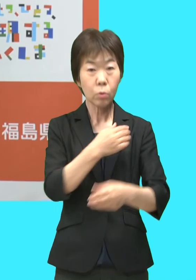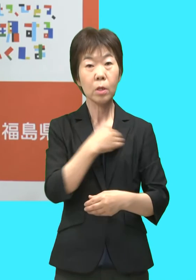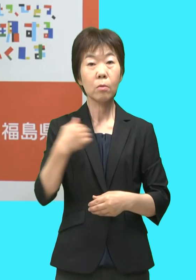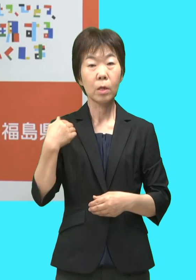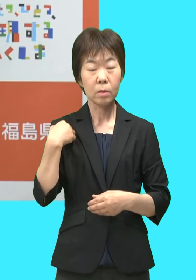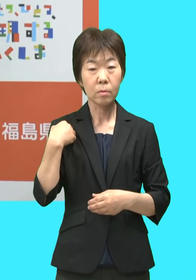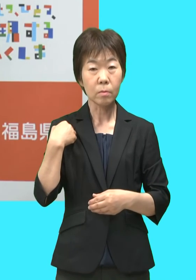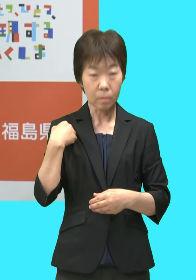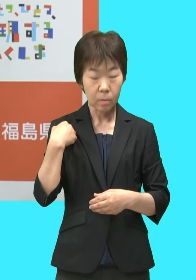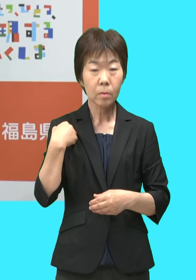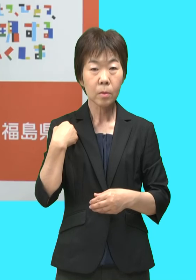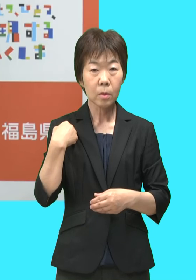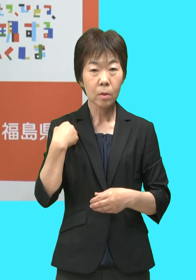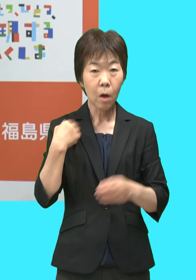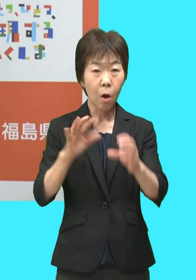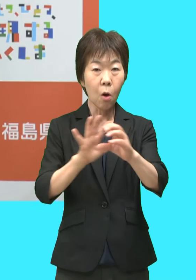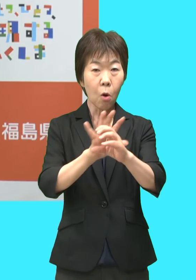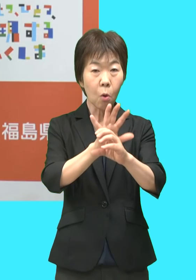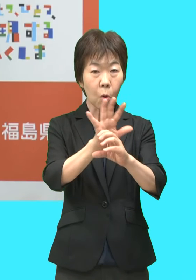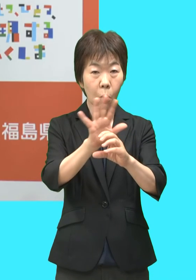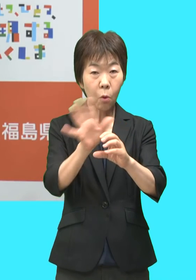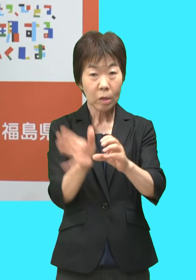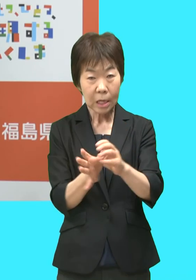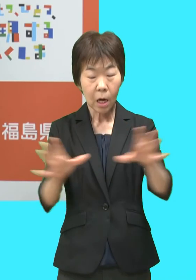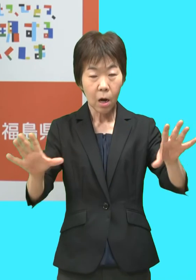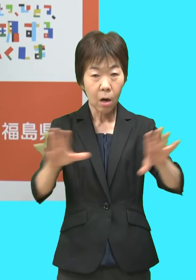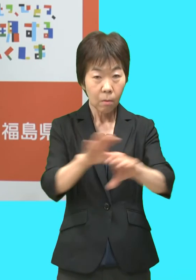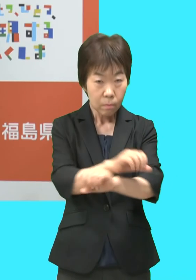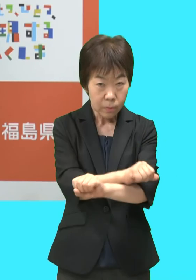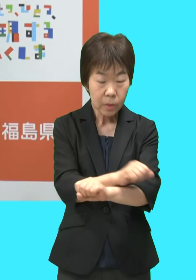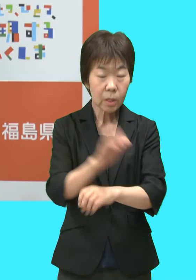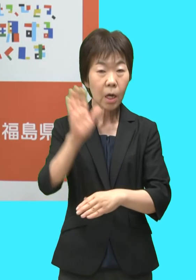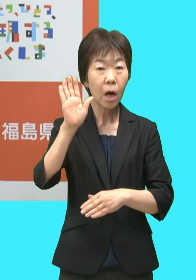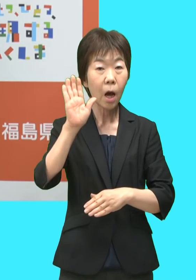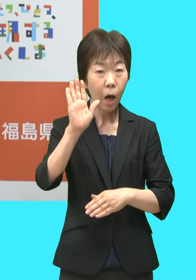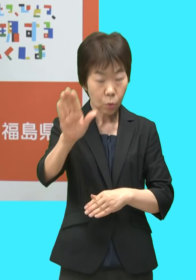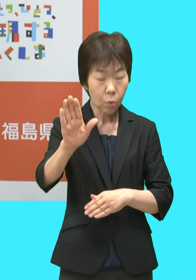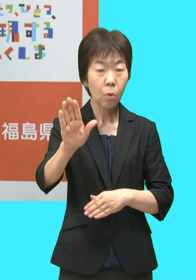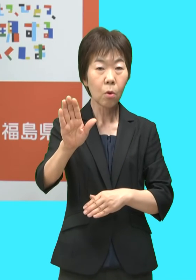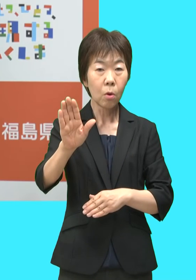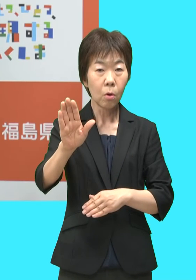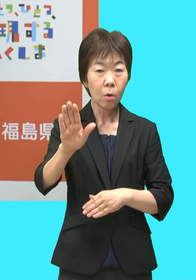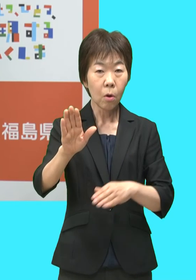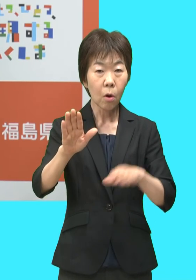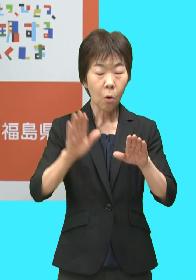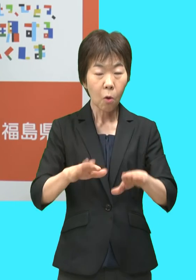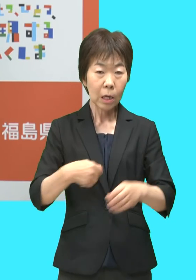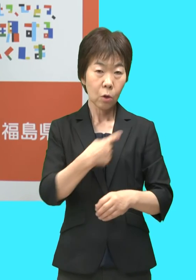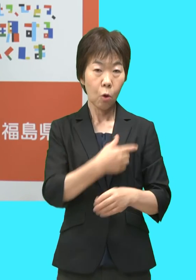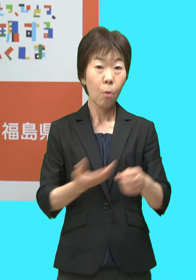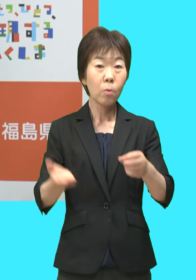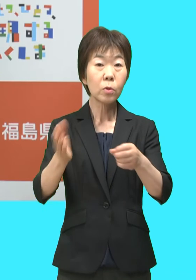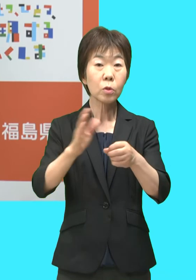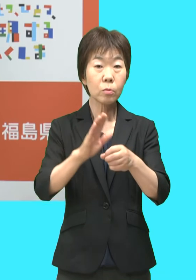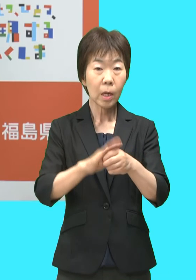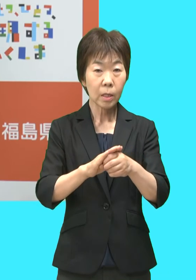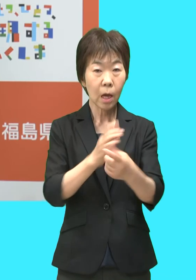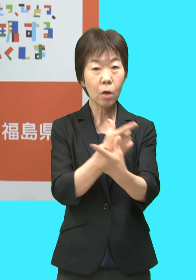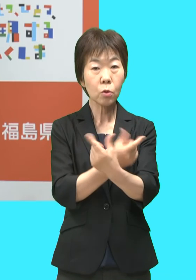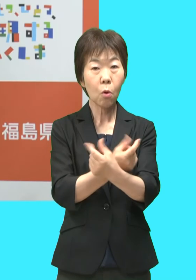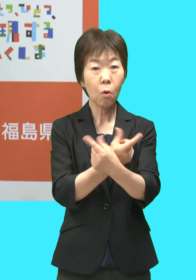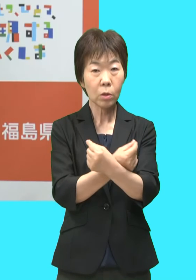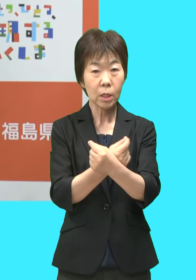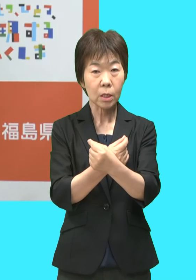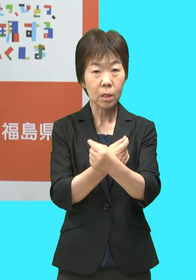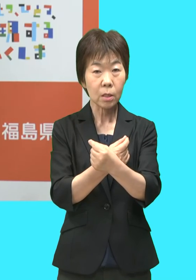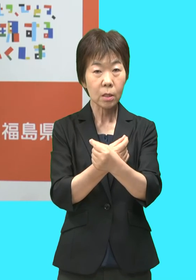合わせてコロナが落ち着いた後、その後ですね、今回の思いも含めて相互に交